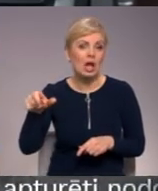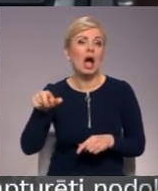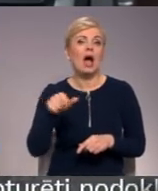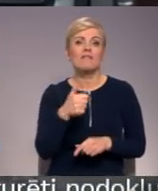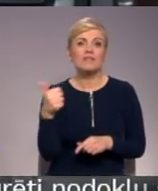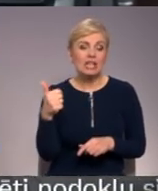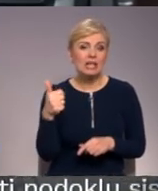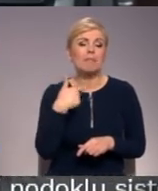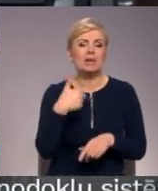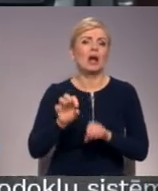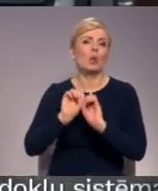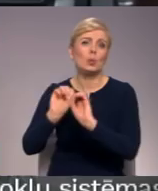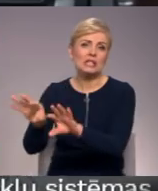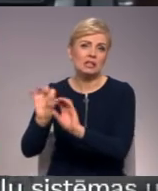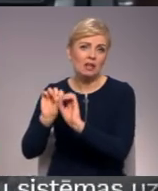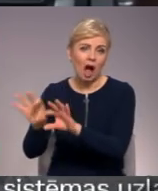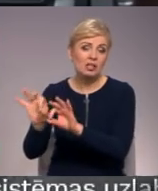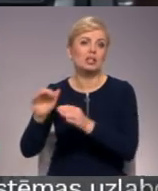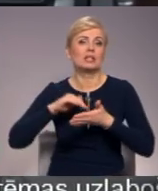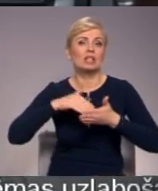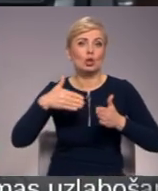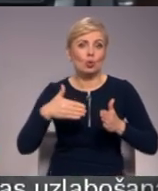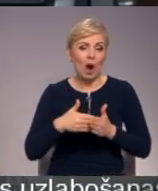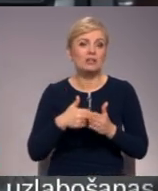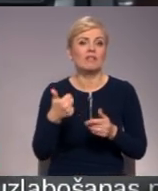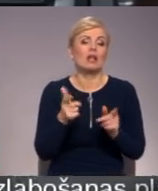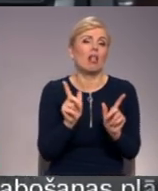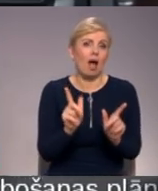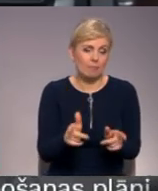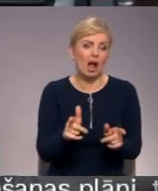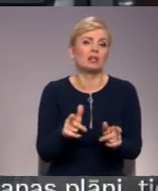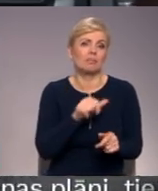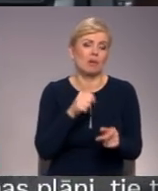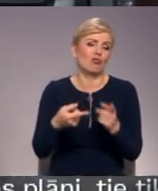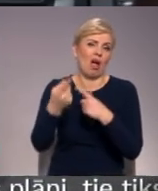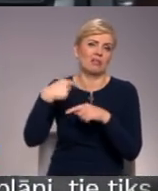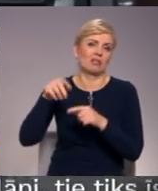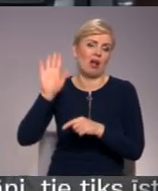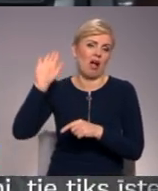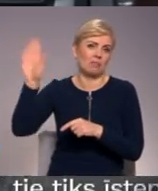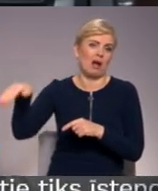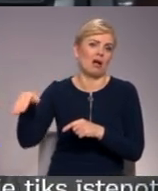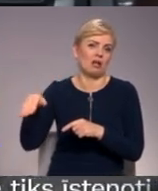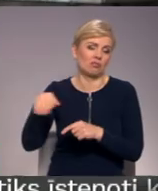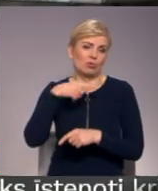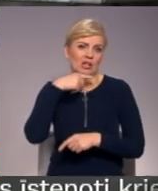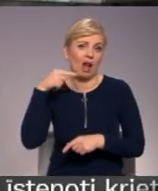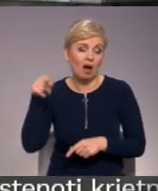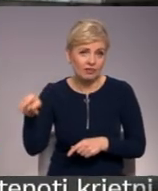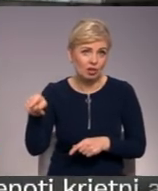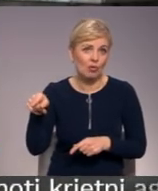Viņiem arī tika izstāstīta situācija, un viņi labprātīgi atgriezās atpakaļ uz Krieviju.